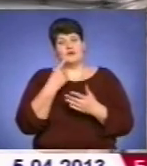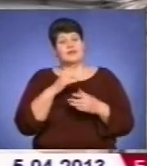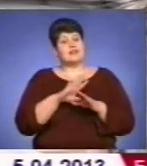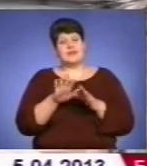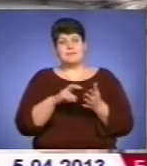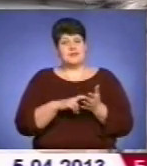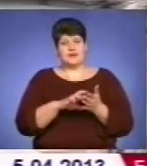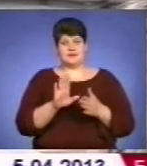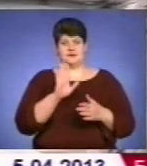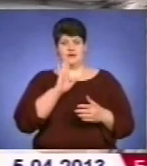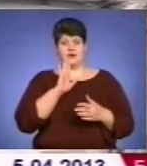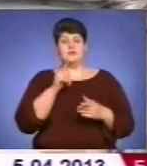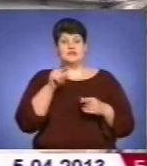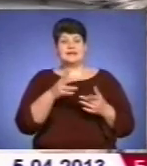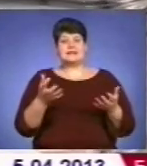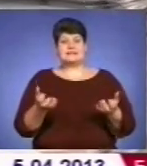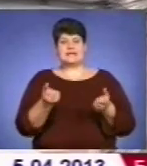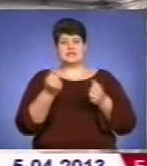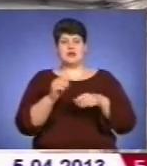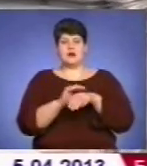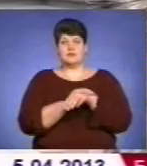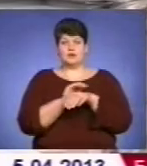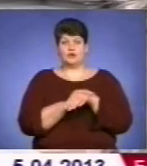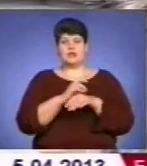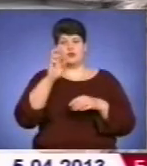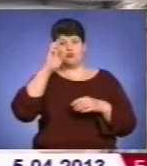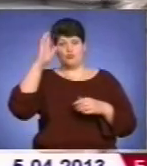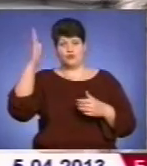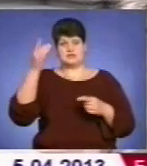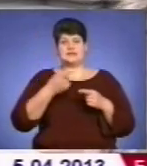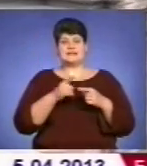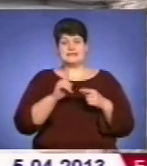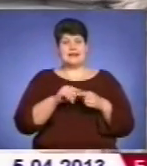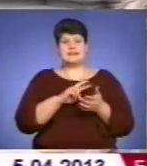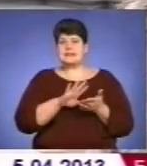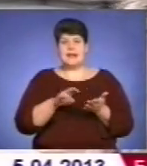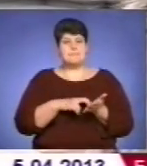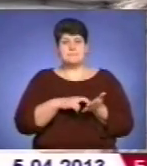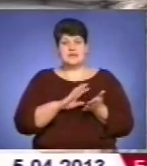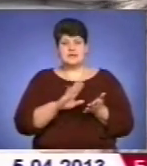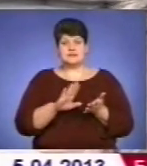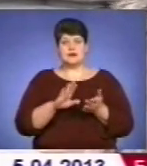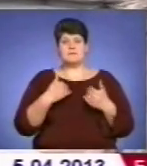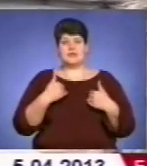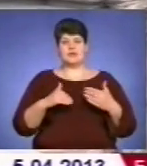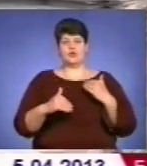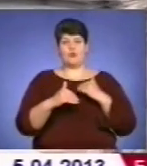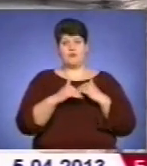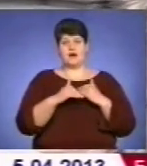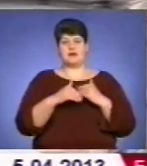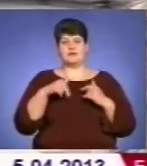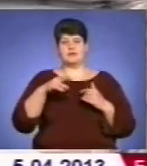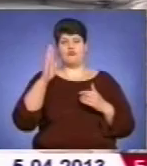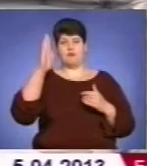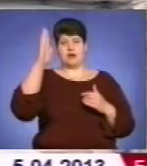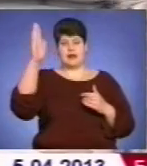бійся, Марія, бо ти знайшла благодать у Бозі». Власне, це слово «не бійся» допомагає мені в житті йти вперед,